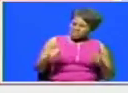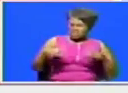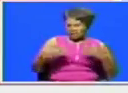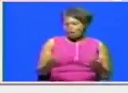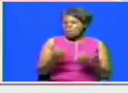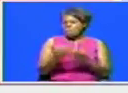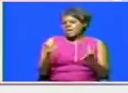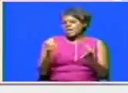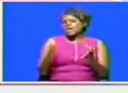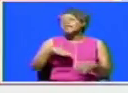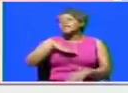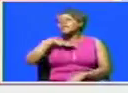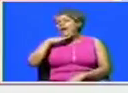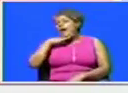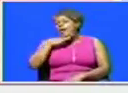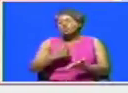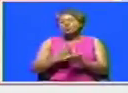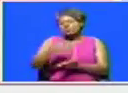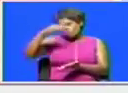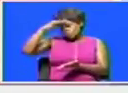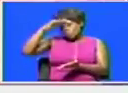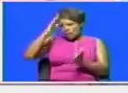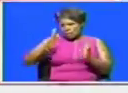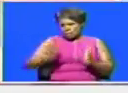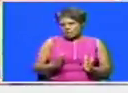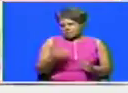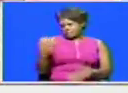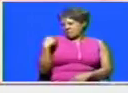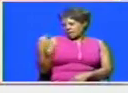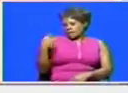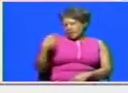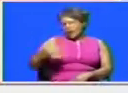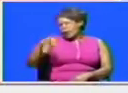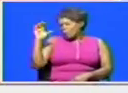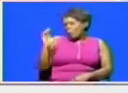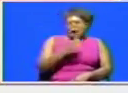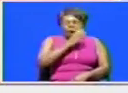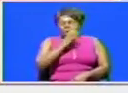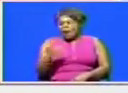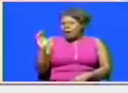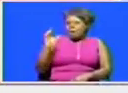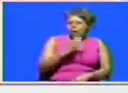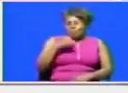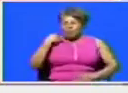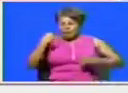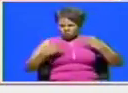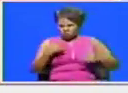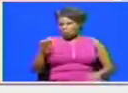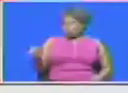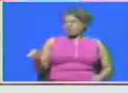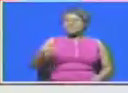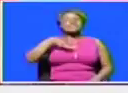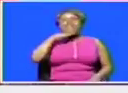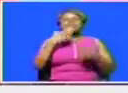maana wengi pia wamepoteza maisha kwa sababu ya pombe. Unasikia mtu mlikuwa mnakesha naye jana, mmekunywa, mmeburudika, mmesikia raha, asubuhi unasikia